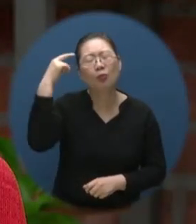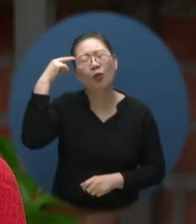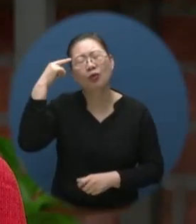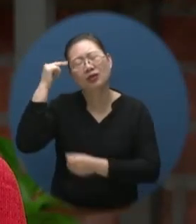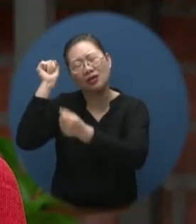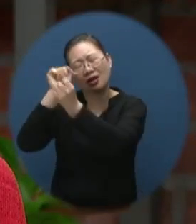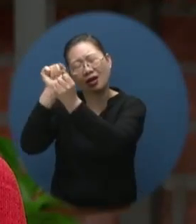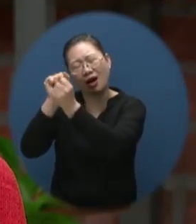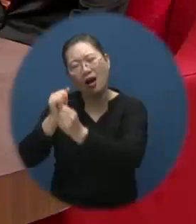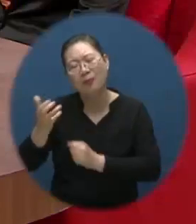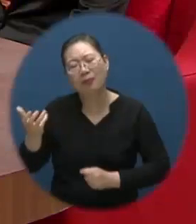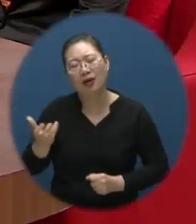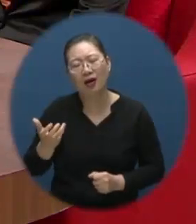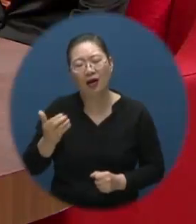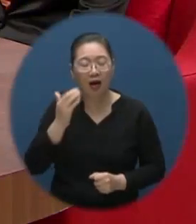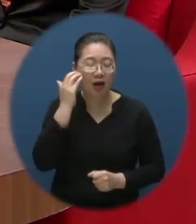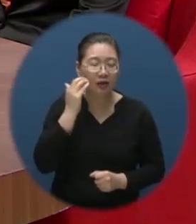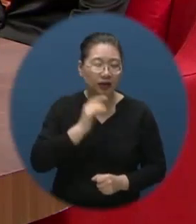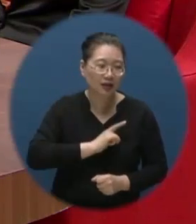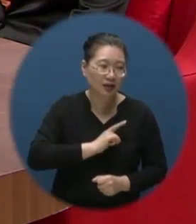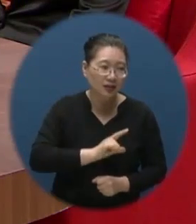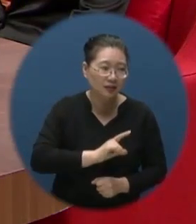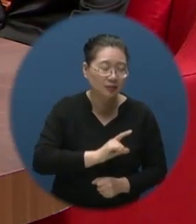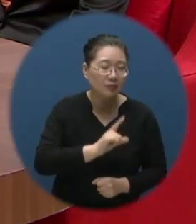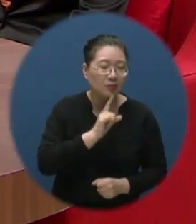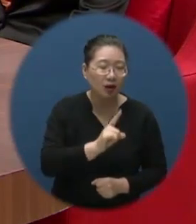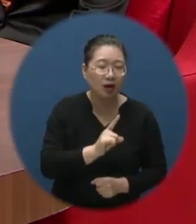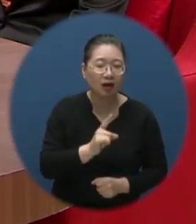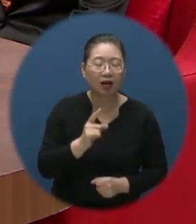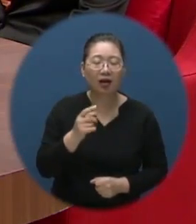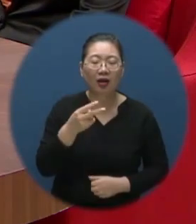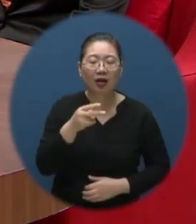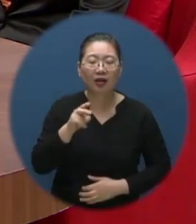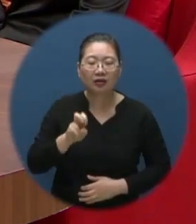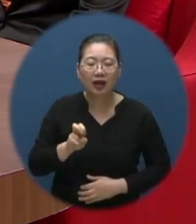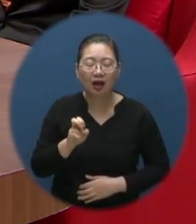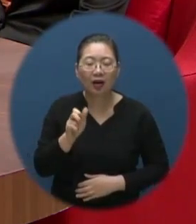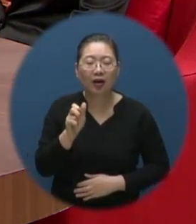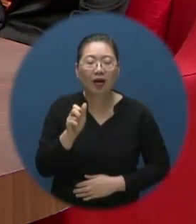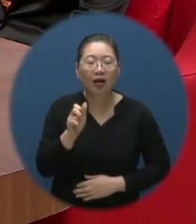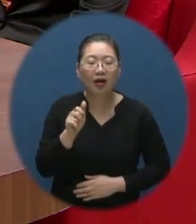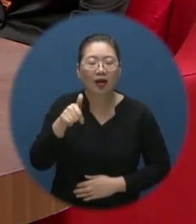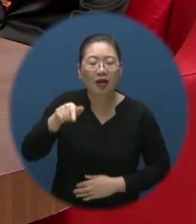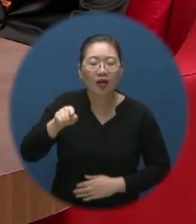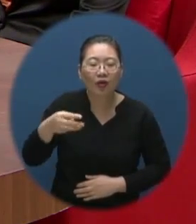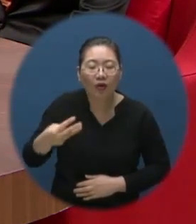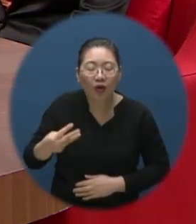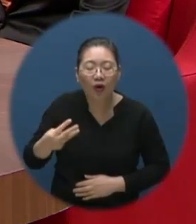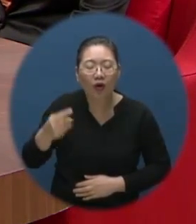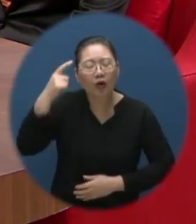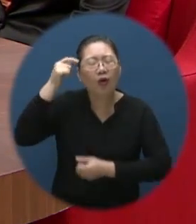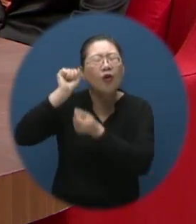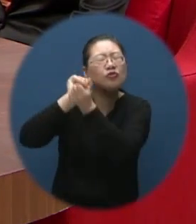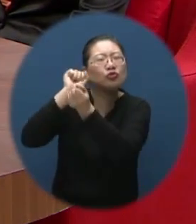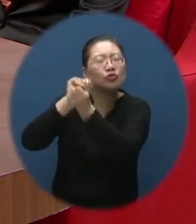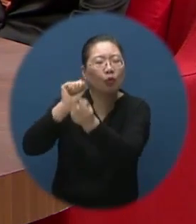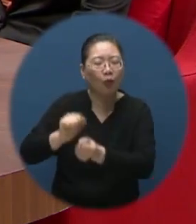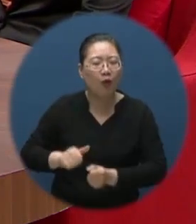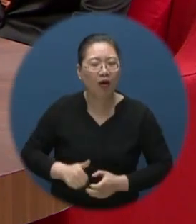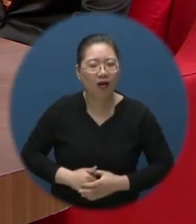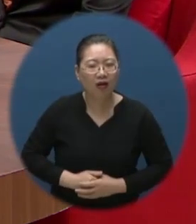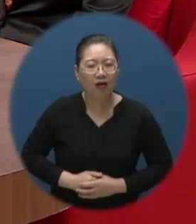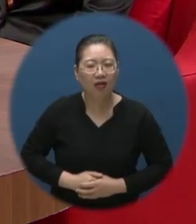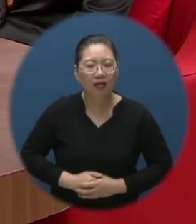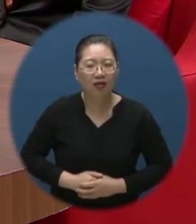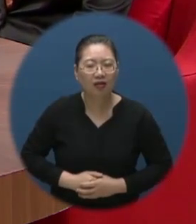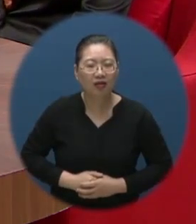머리가 아픈데요. 그 병이 우리나라 이름으로 하면 뭐예요? 담골 두통이에요. 담? 담. 골? 골.